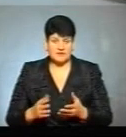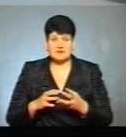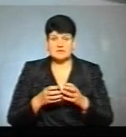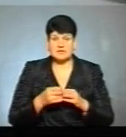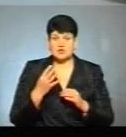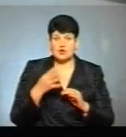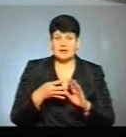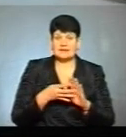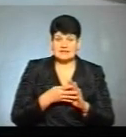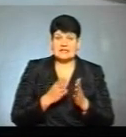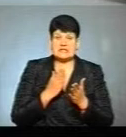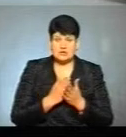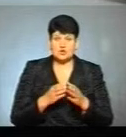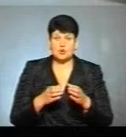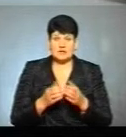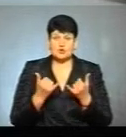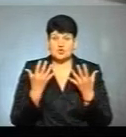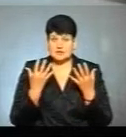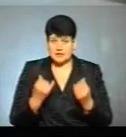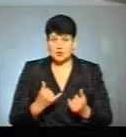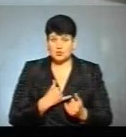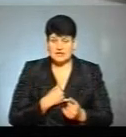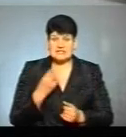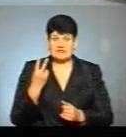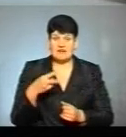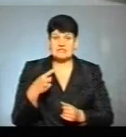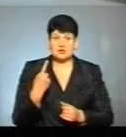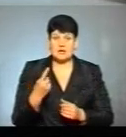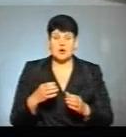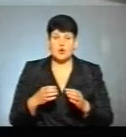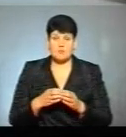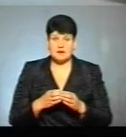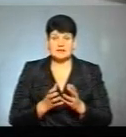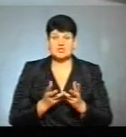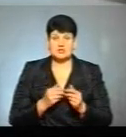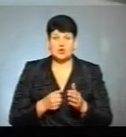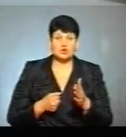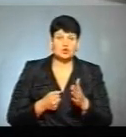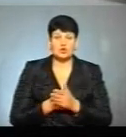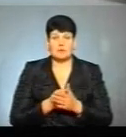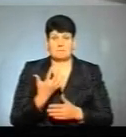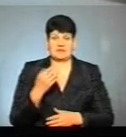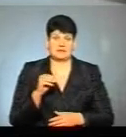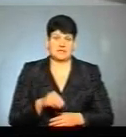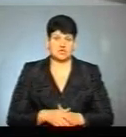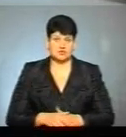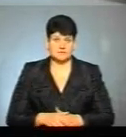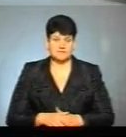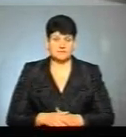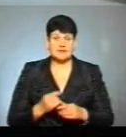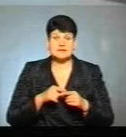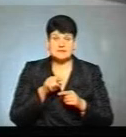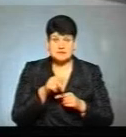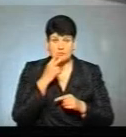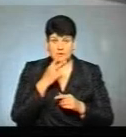із 49 діючих громад на сьогоднішній день у нас 21 громада з чисельністю до 5 тисяч. За цим